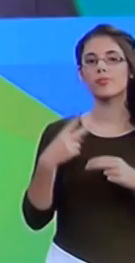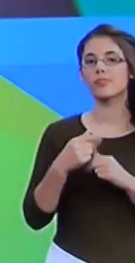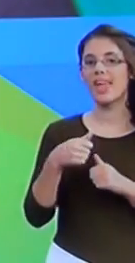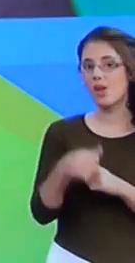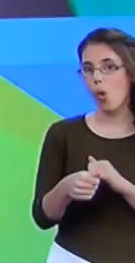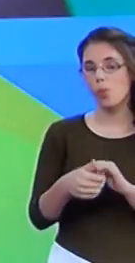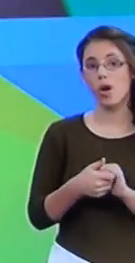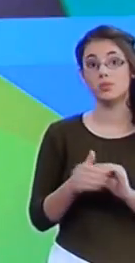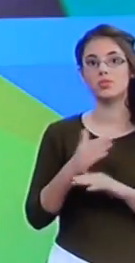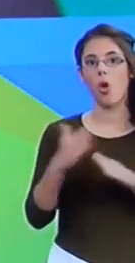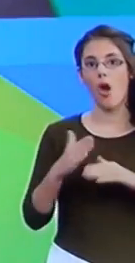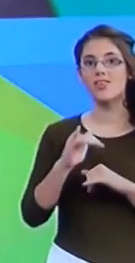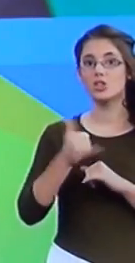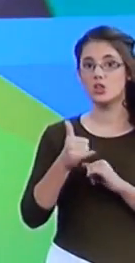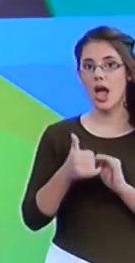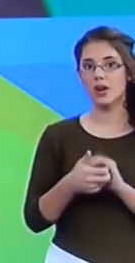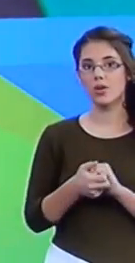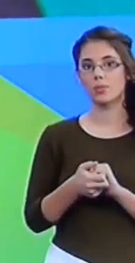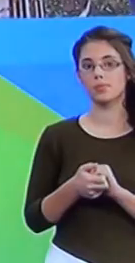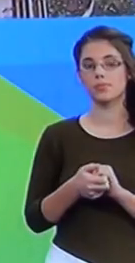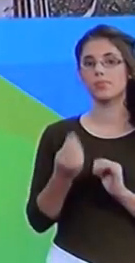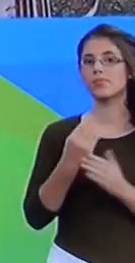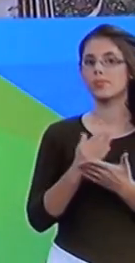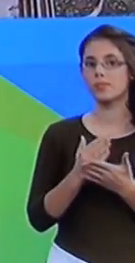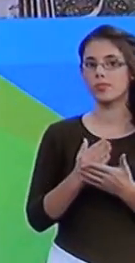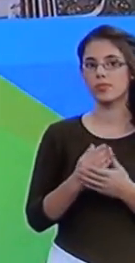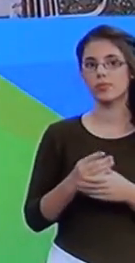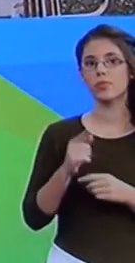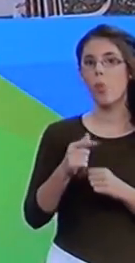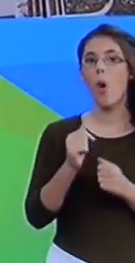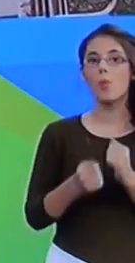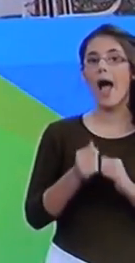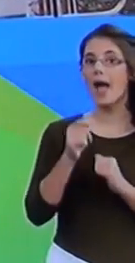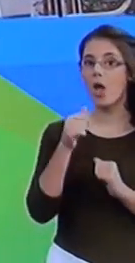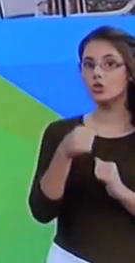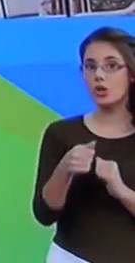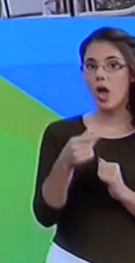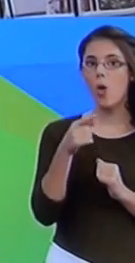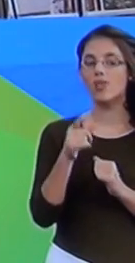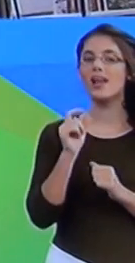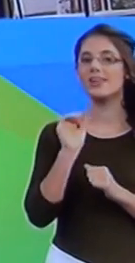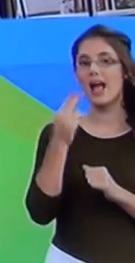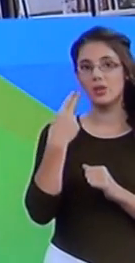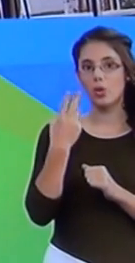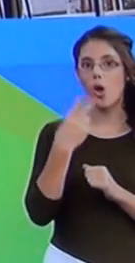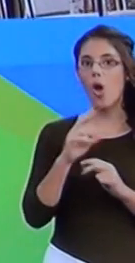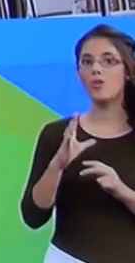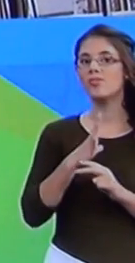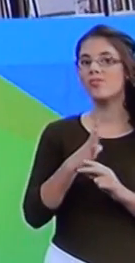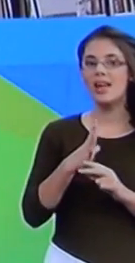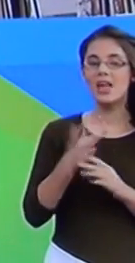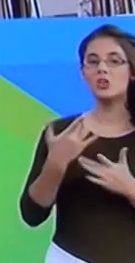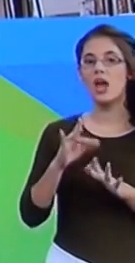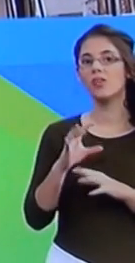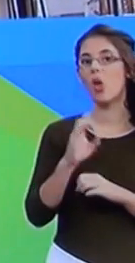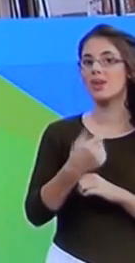gombom, nagy és sárga. Mire való? Ő a pályacsengő, és ővele jelezzük, hogyha valaki veszélyes helyen